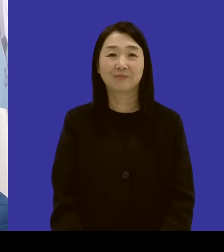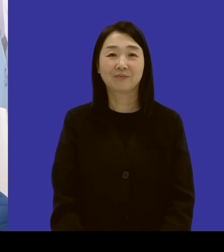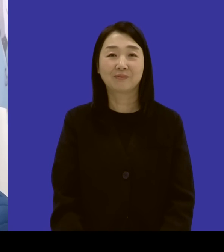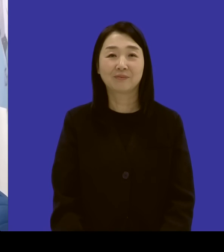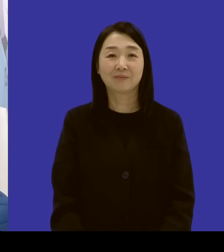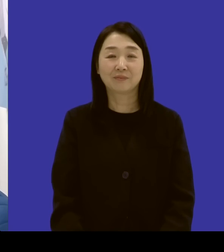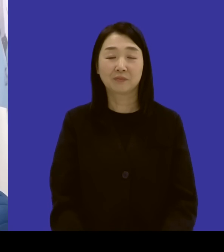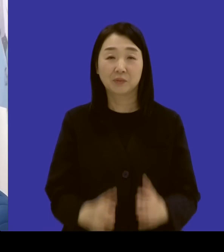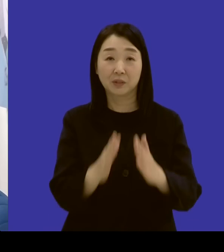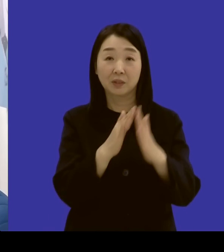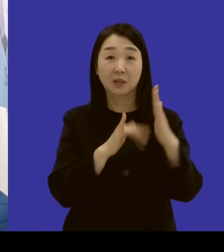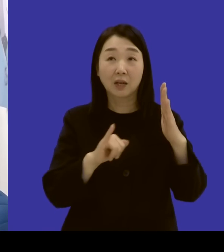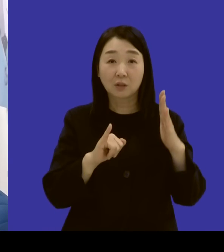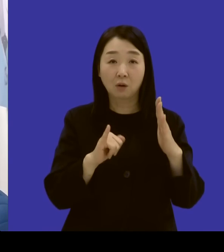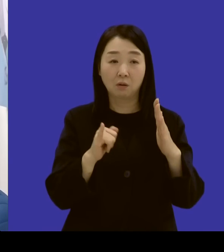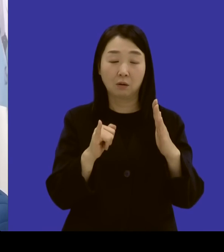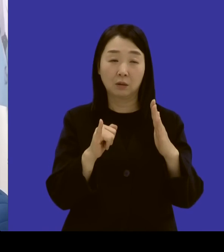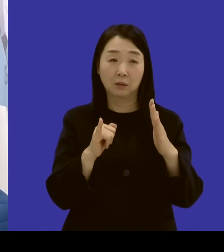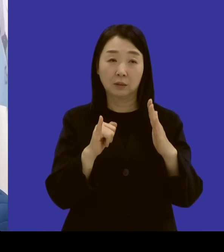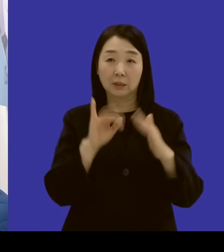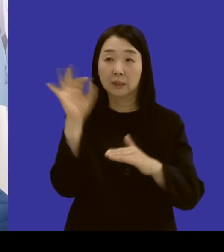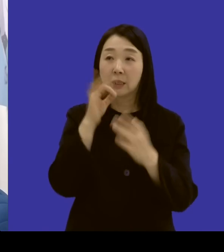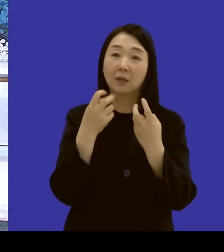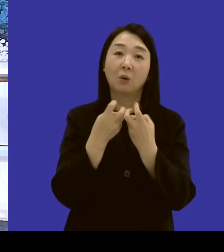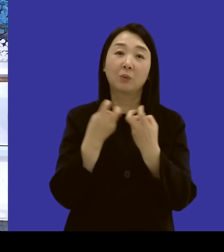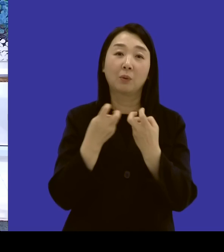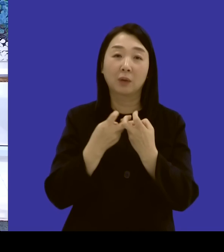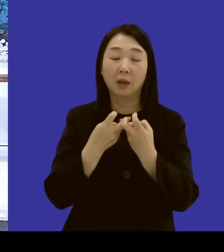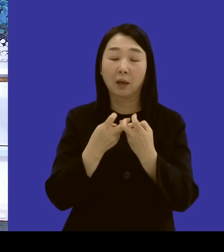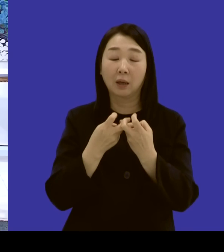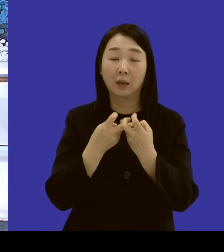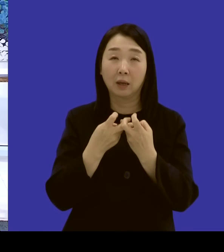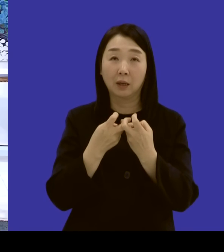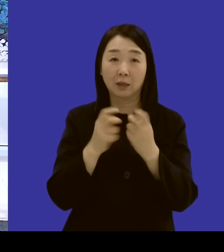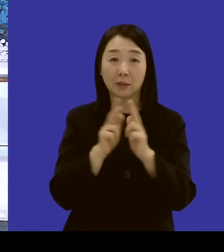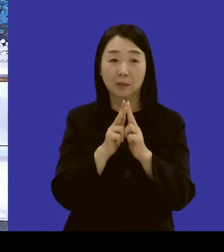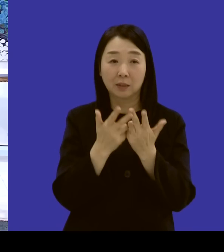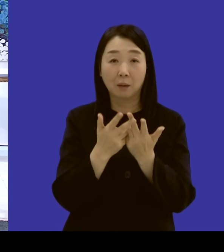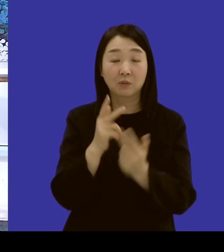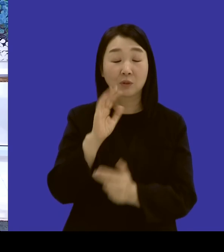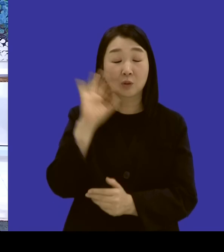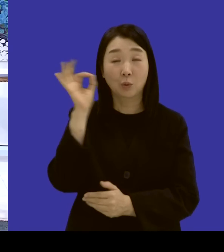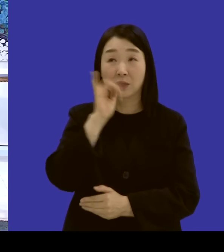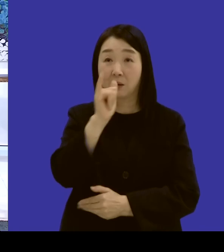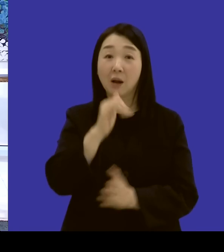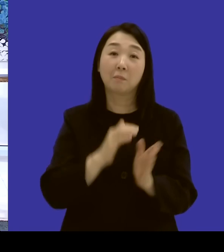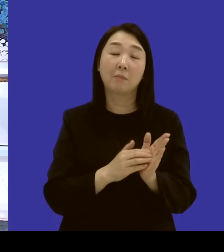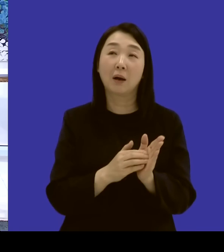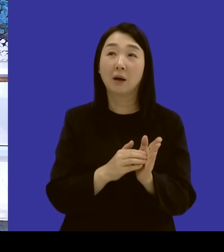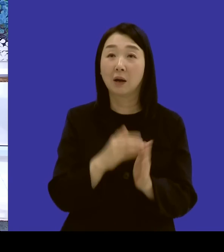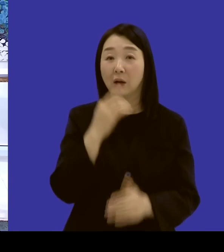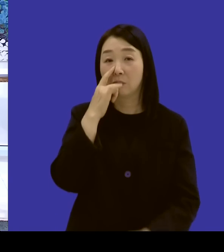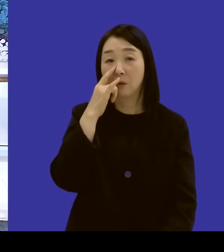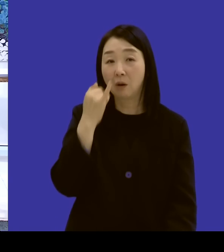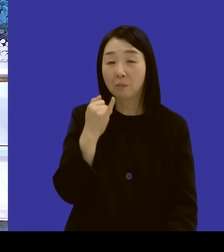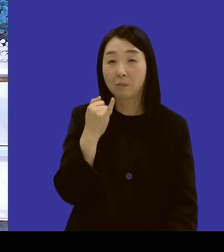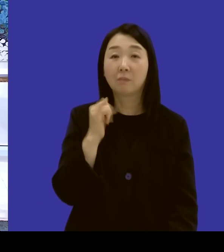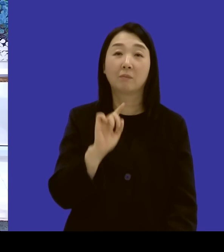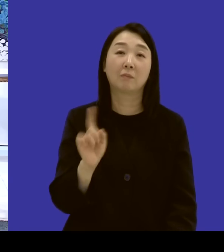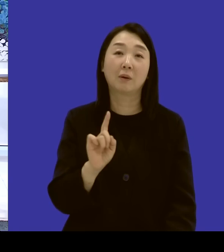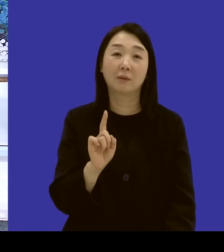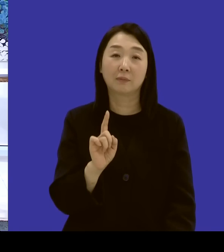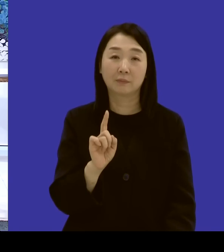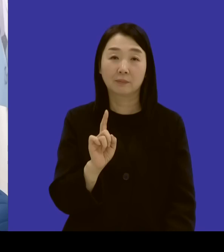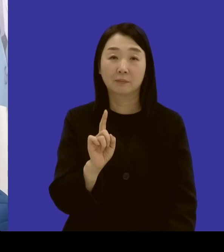그 가정을 어떻게 찾으면 될까? 그래서 이제 잡지사에 연락을 드렸는데 저희 어머니께서 그리고 어머니께 이제 그